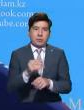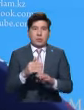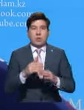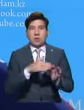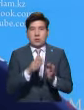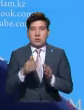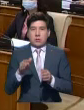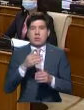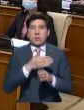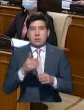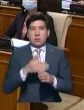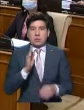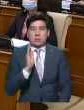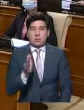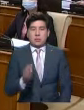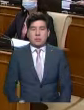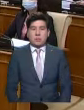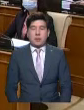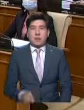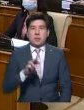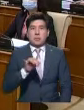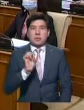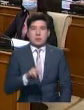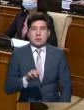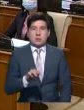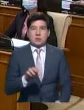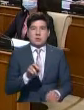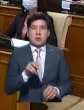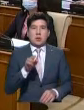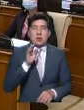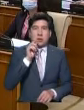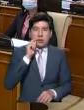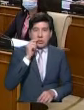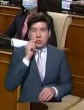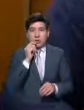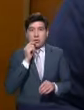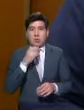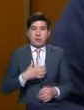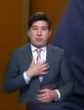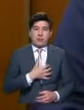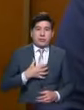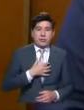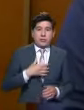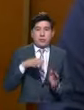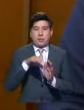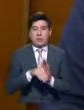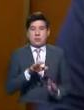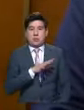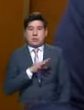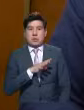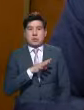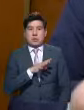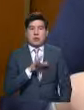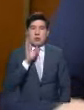соған келу керек біз деп есептеймін. Мәжіліс қабырғасында ер азаматтардың құқығы мен абыройына алаңдаған депутаттар да табылды. Ананы